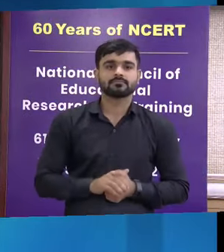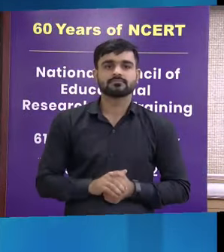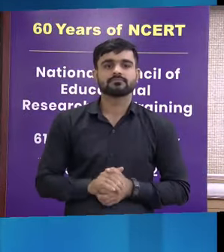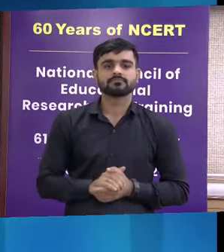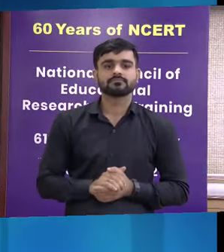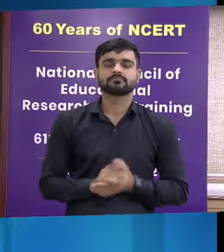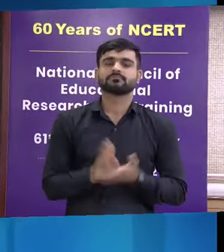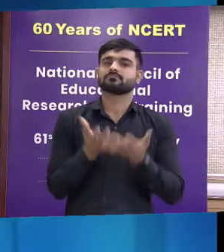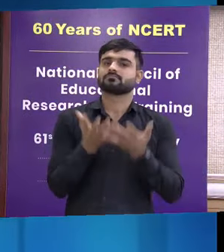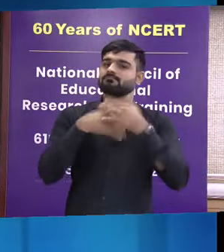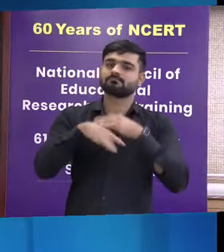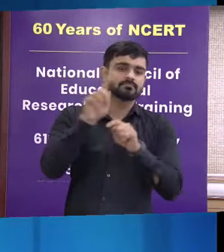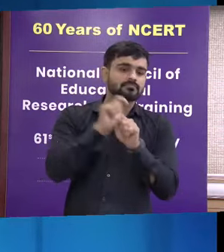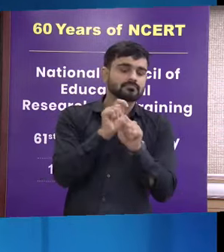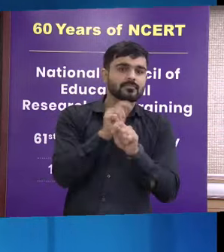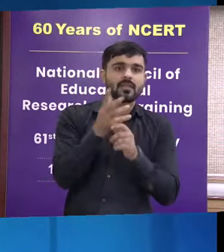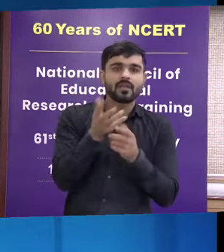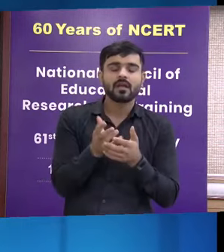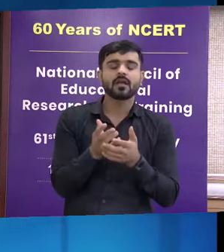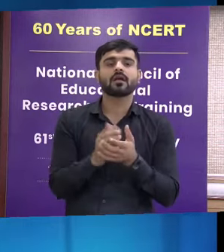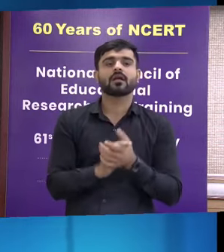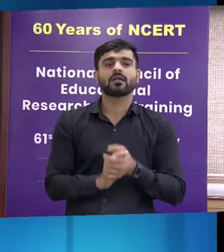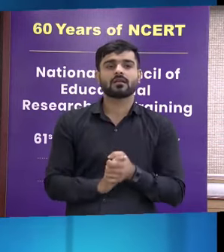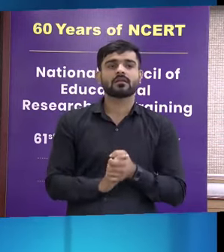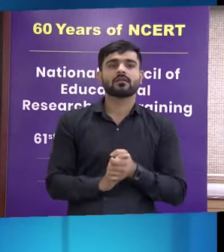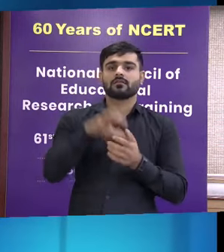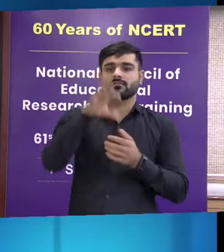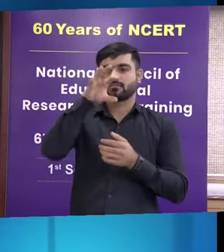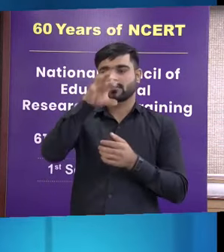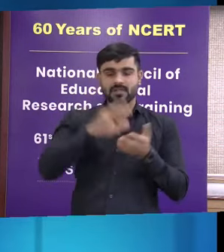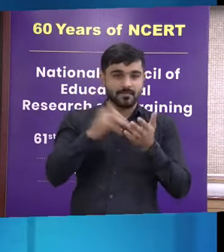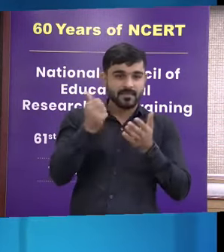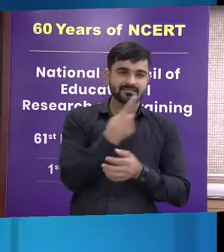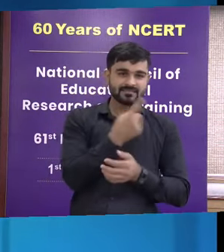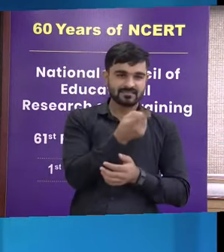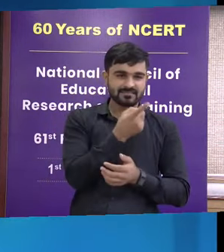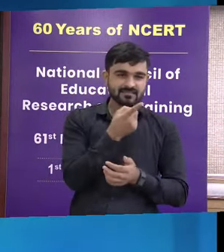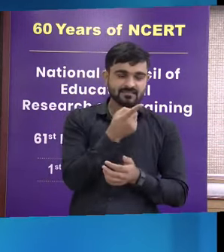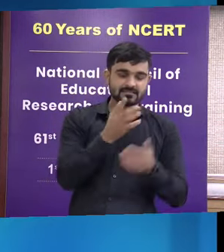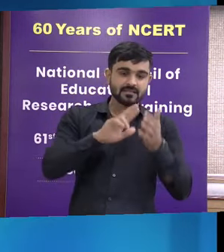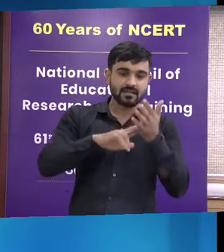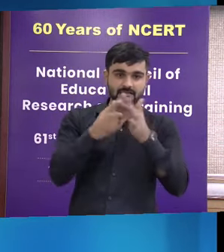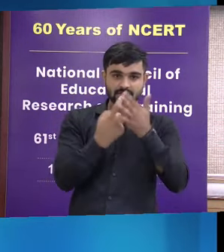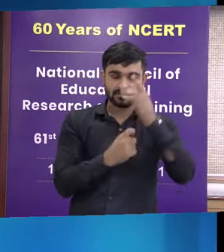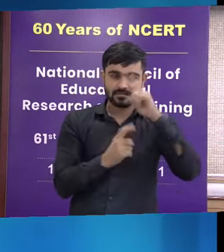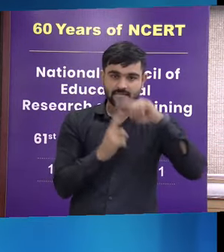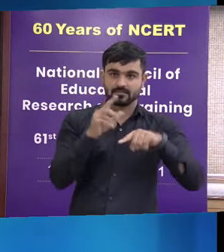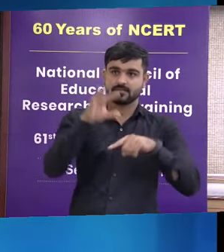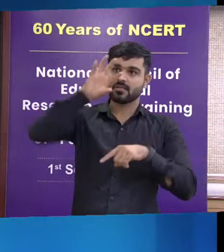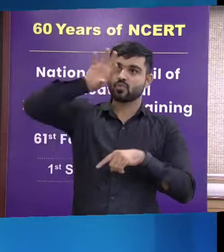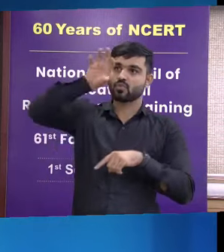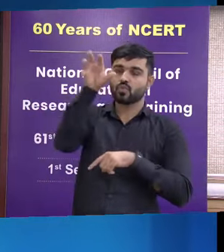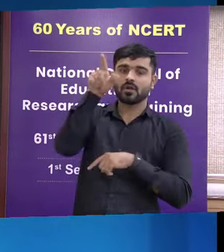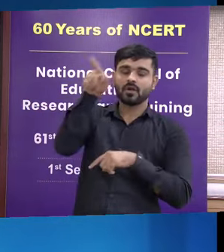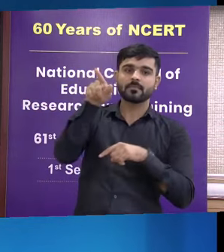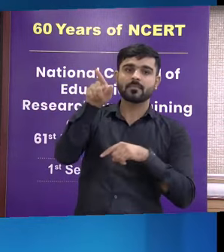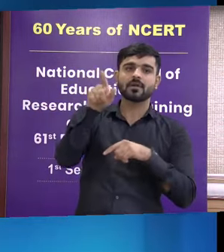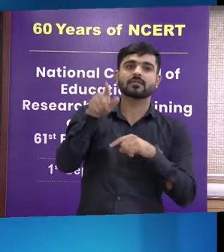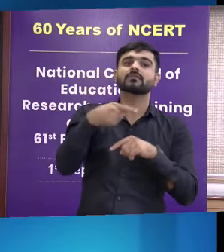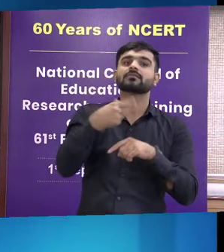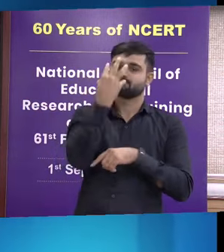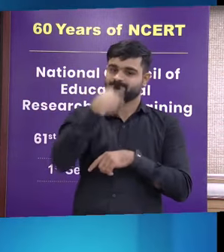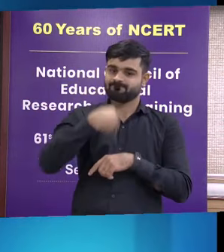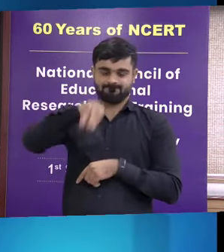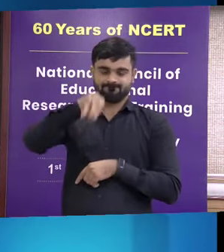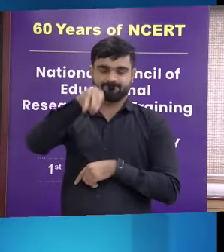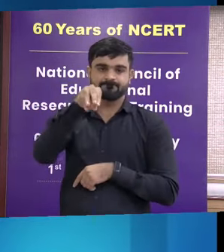हूं। जिस तरह से भी माननीय राज्य मंत्री जी ने बताया कि एनसीईआरटी का लोगो है तीन हंसों का